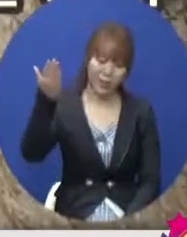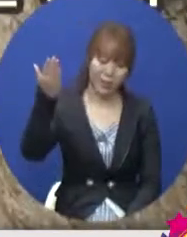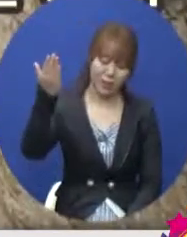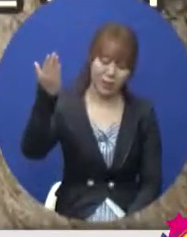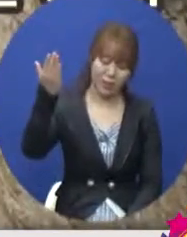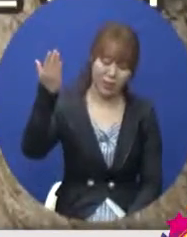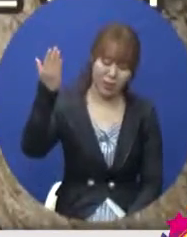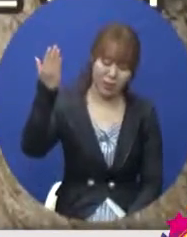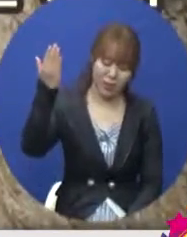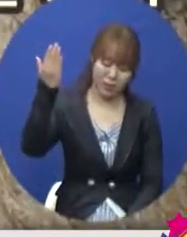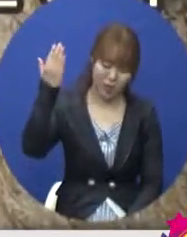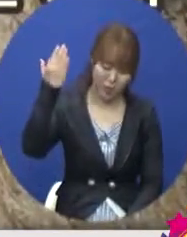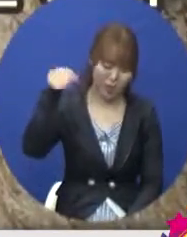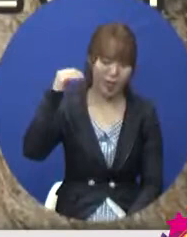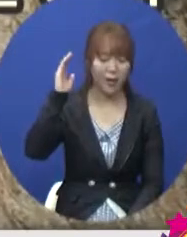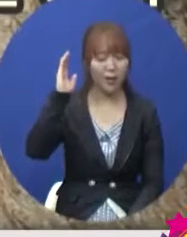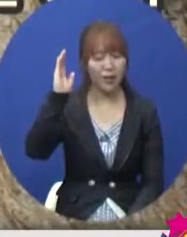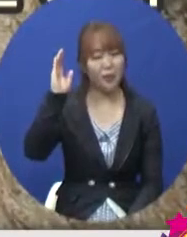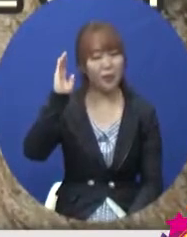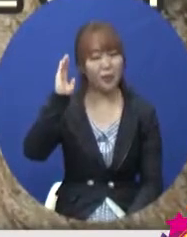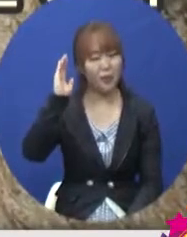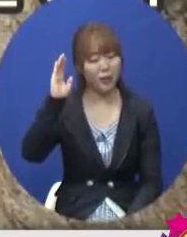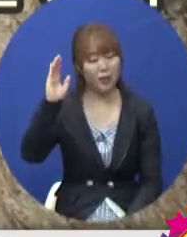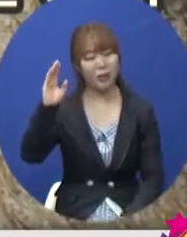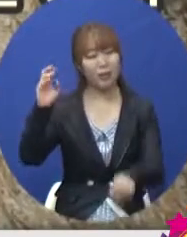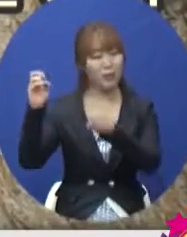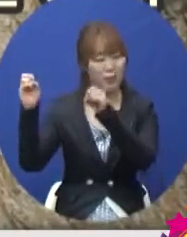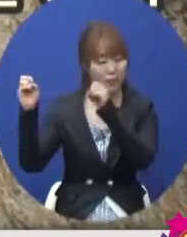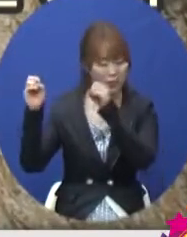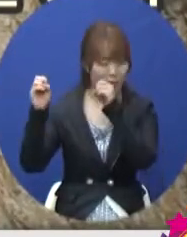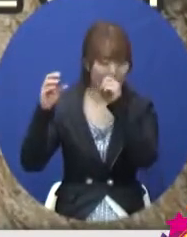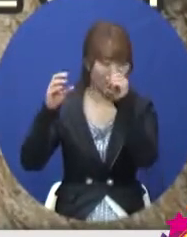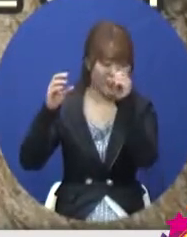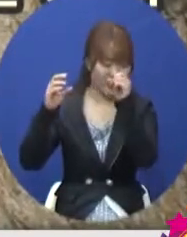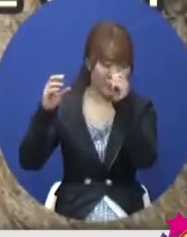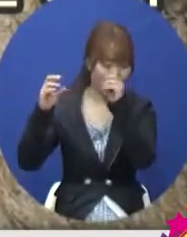노래하니 옛 이야기